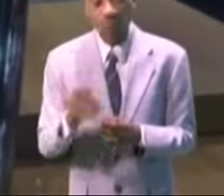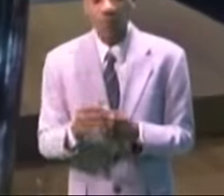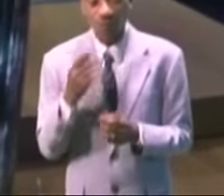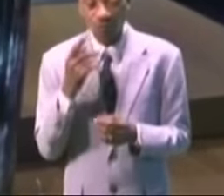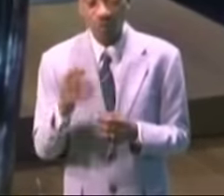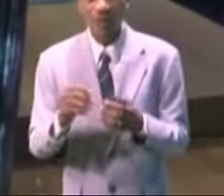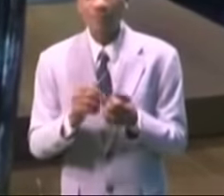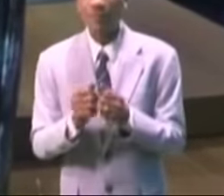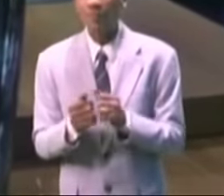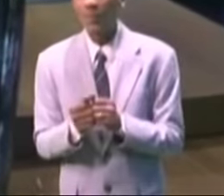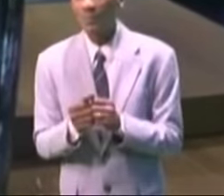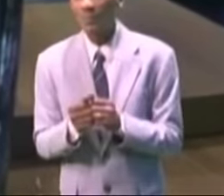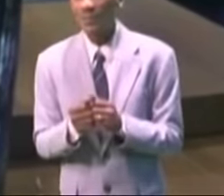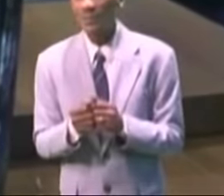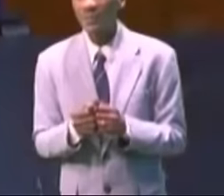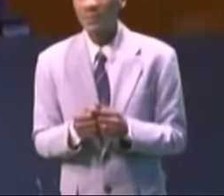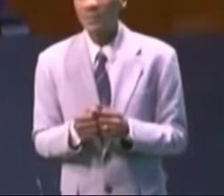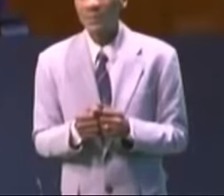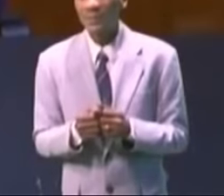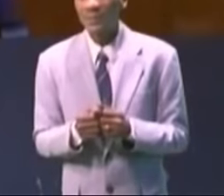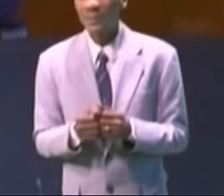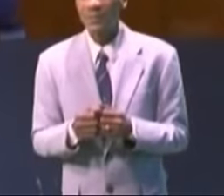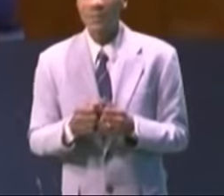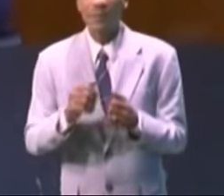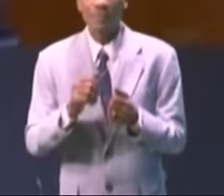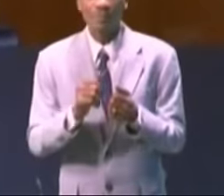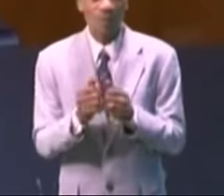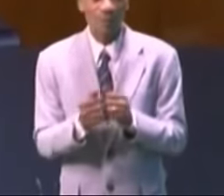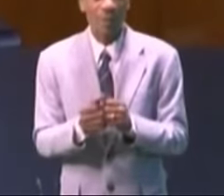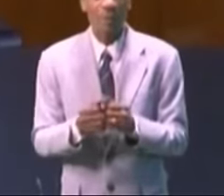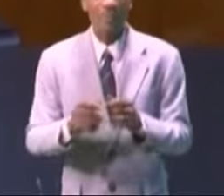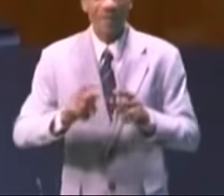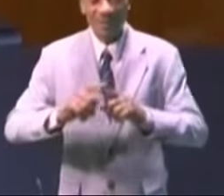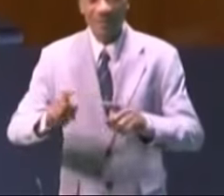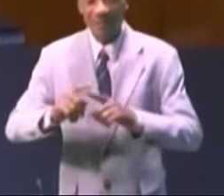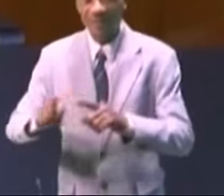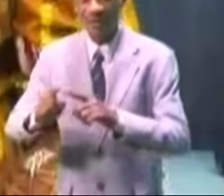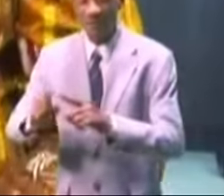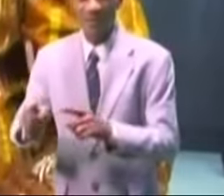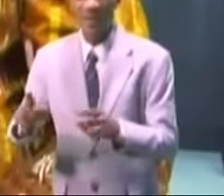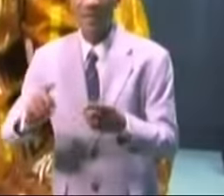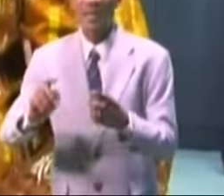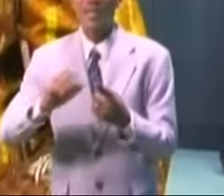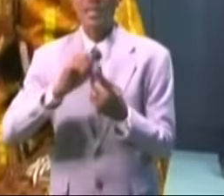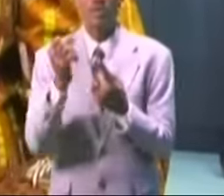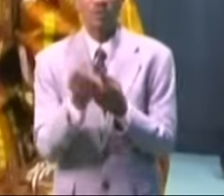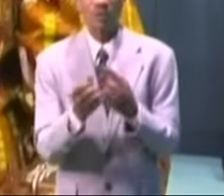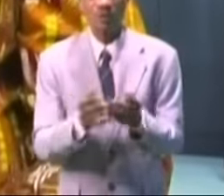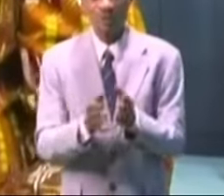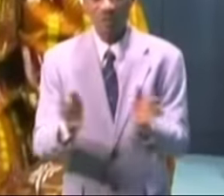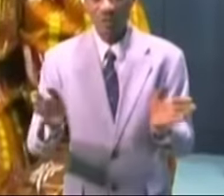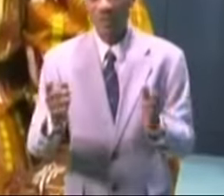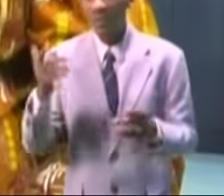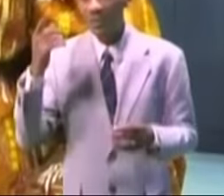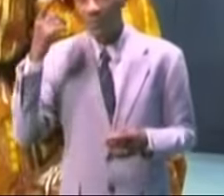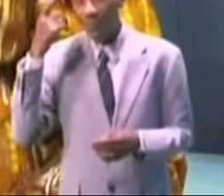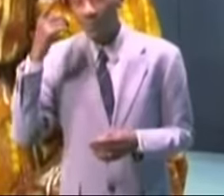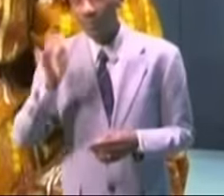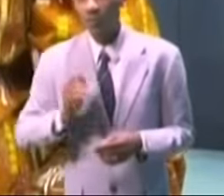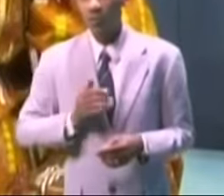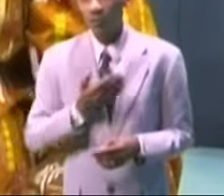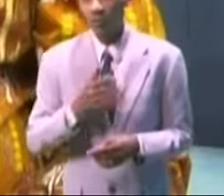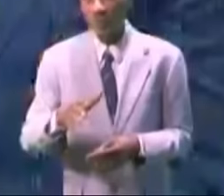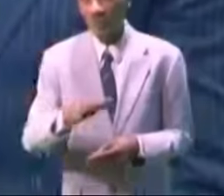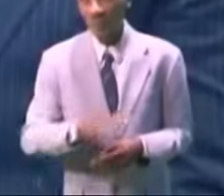d'une rencontre de reprise à main, cérémonie symbolique dans son cabinet de la Gombe. Le secrétaire général aux médias donne même le sens de